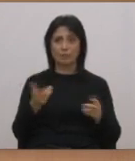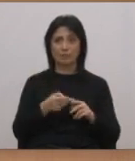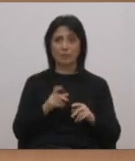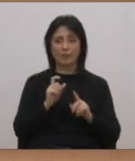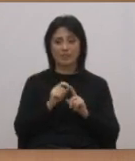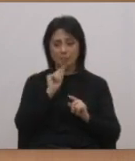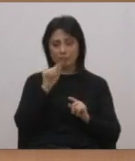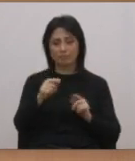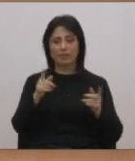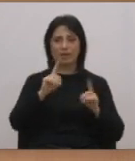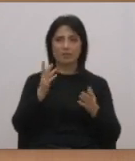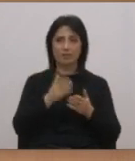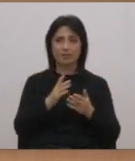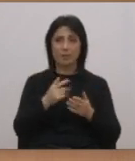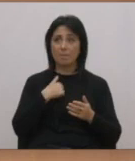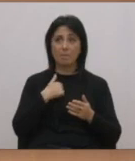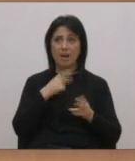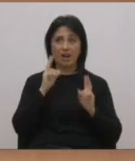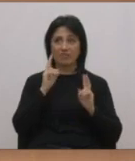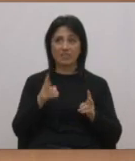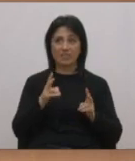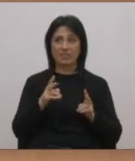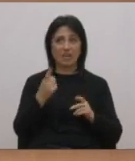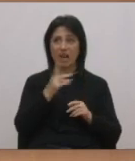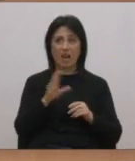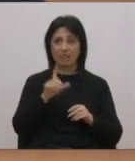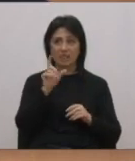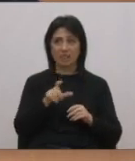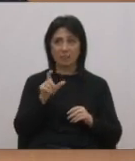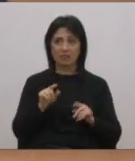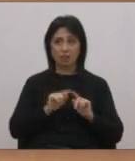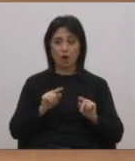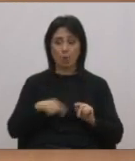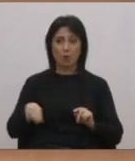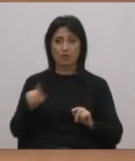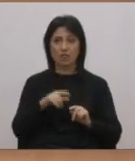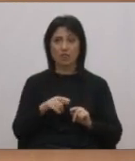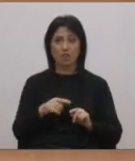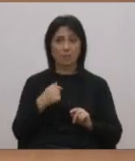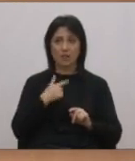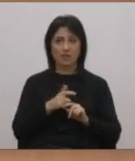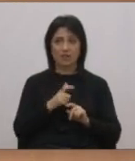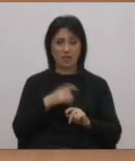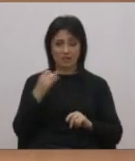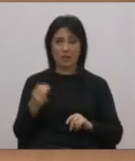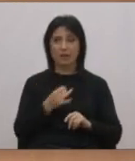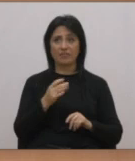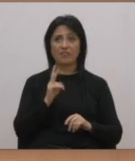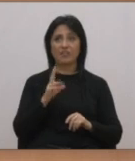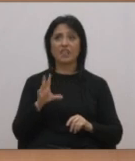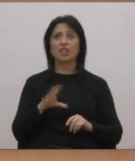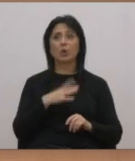სიტყვა გაუვარდა ადამიანს. Მე არ ვიცი არც ერთი ადამიანი ოპოზიციაში და მე ძალიან მაინტერესებს, ვინ